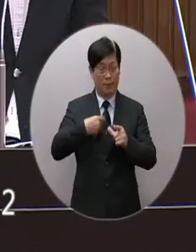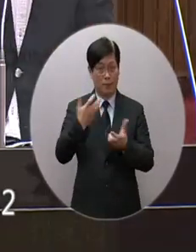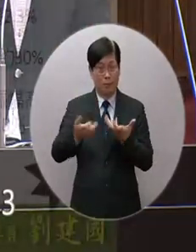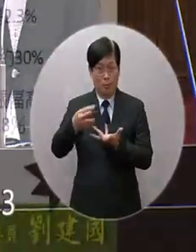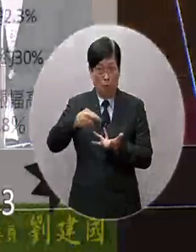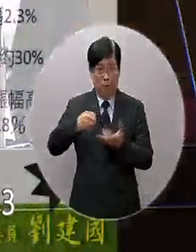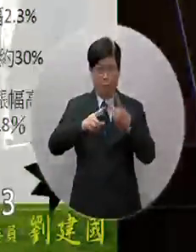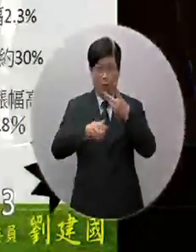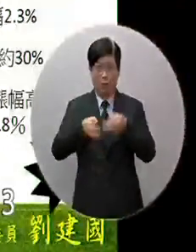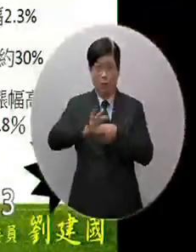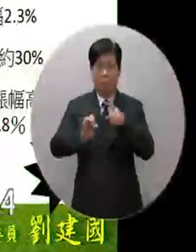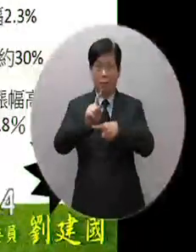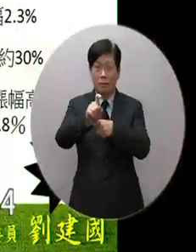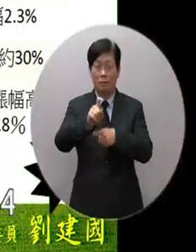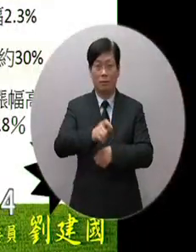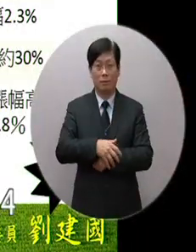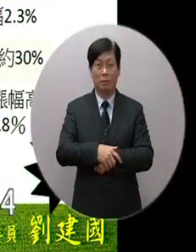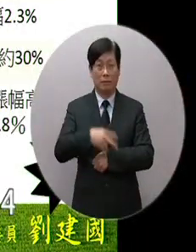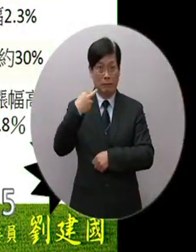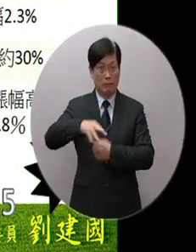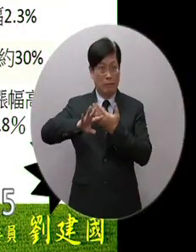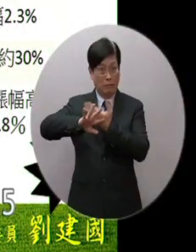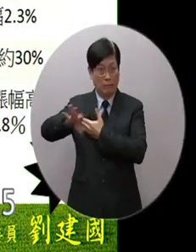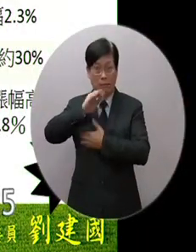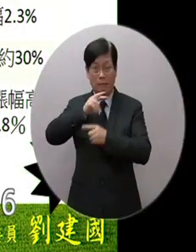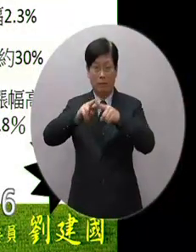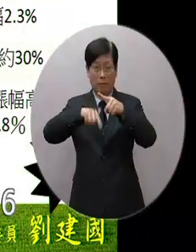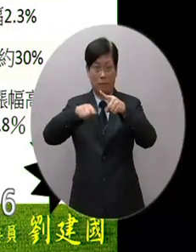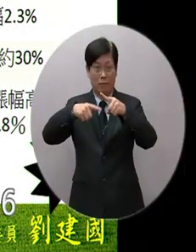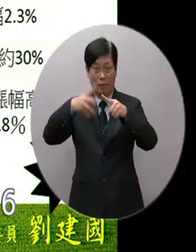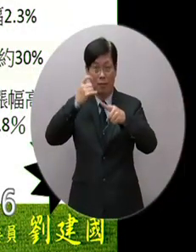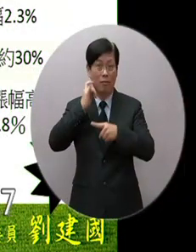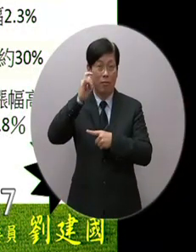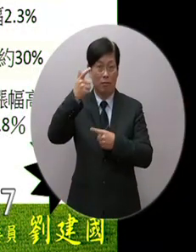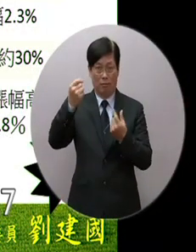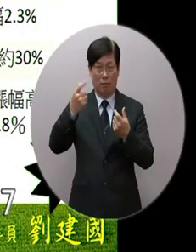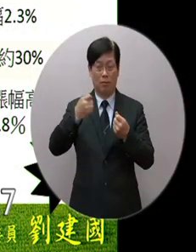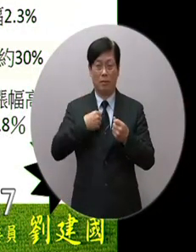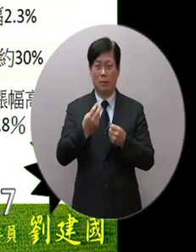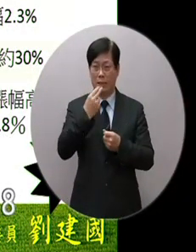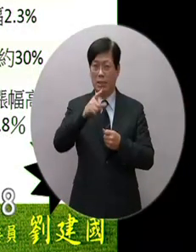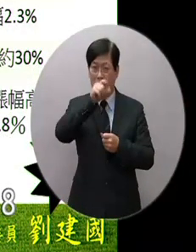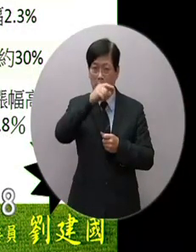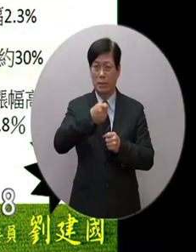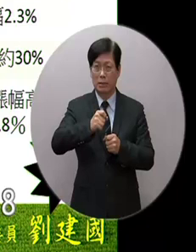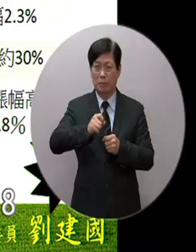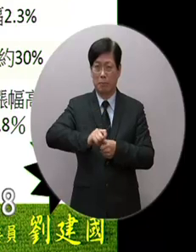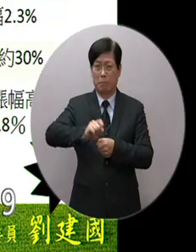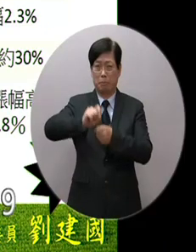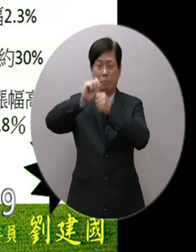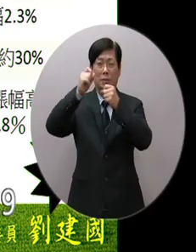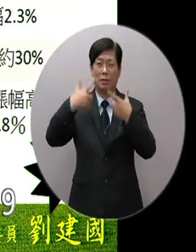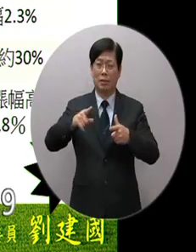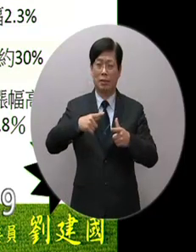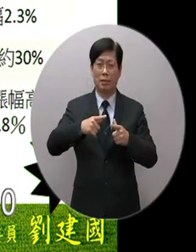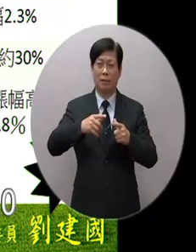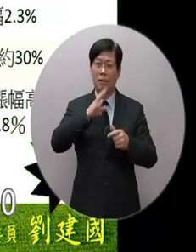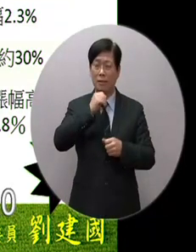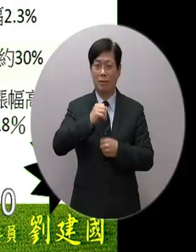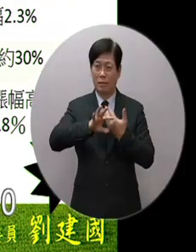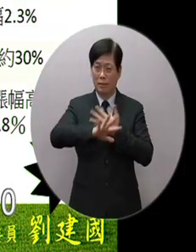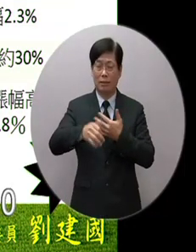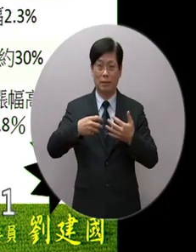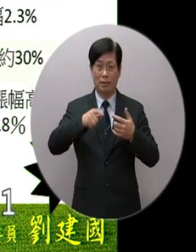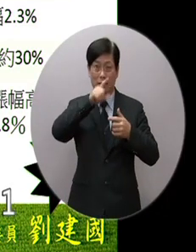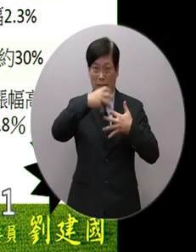10%，胖老爹3月涨得最高30元。包含香香鸡啊，什么一大堆的，哦，麦克啦，恶魔鸡